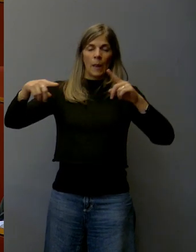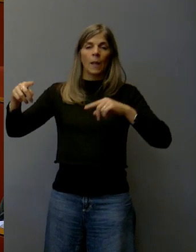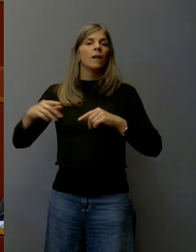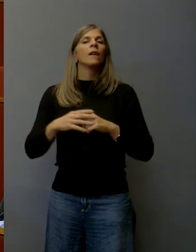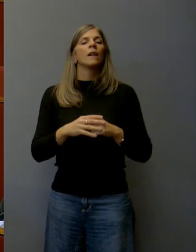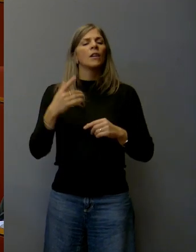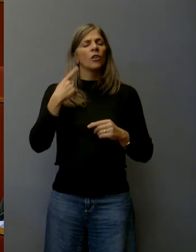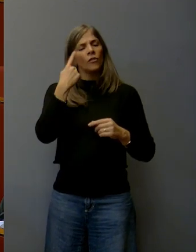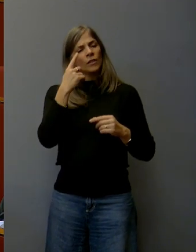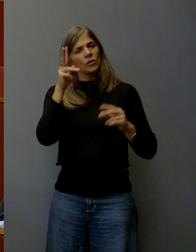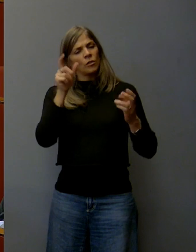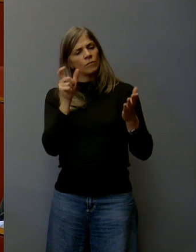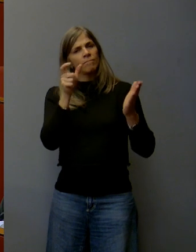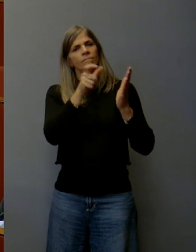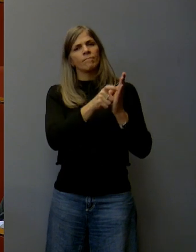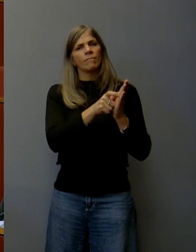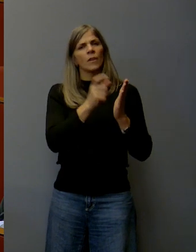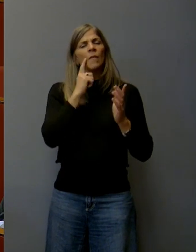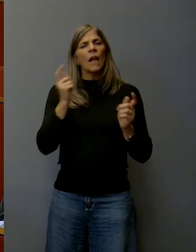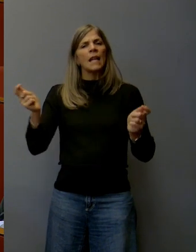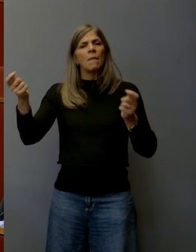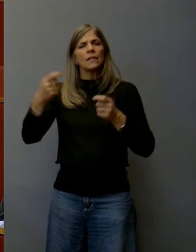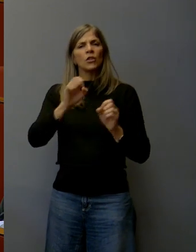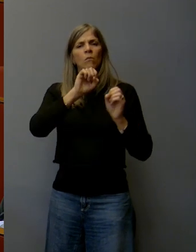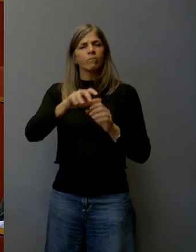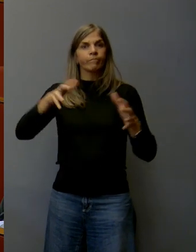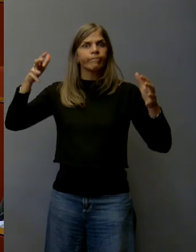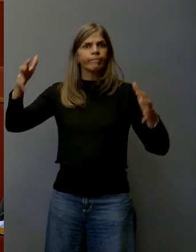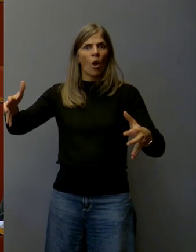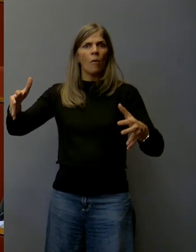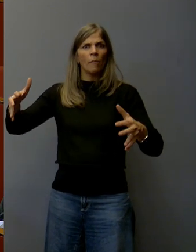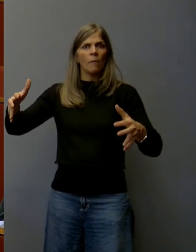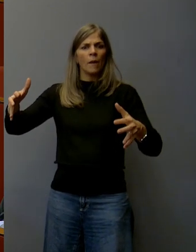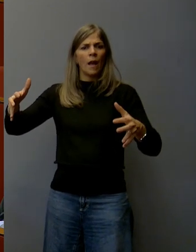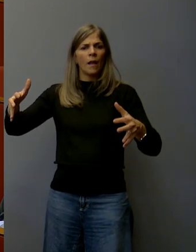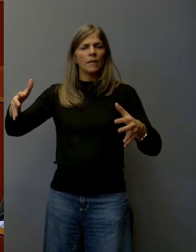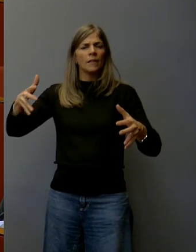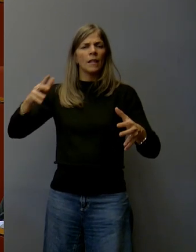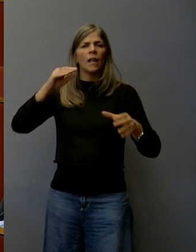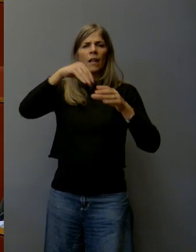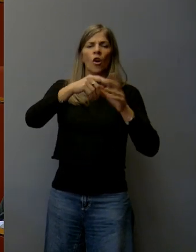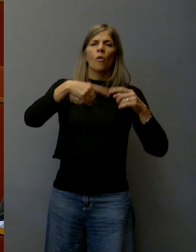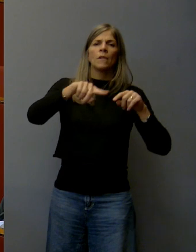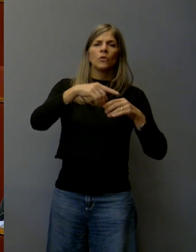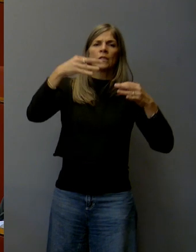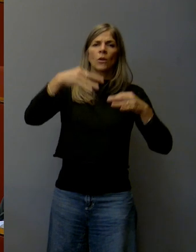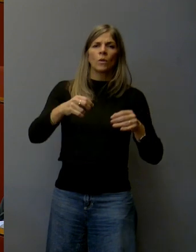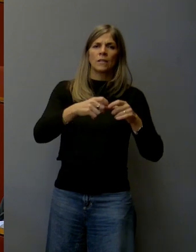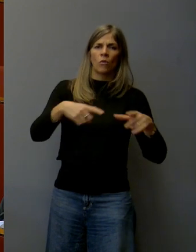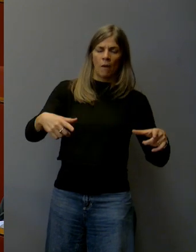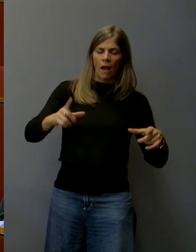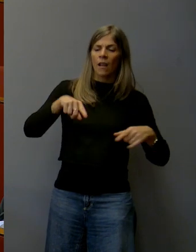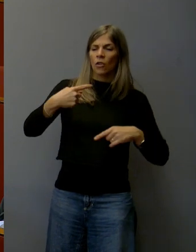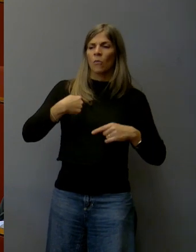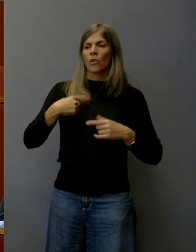rimozione ingombranti in una direzione del della sicurezza urbana poi io però Ne ho parlato anche con